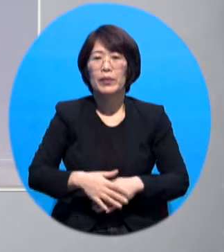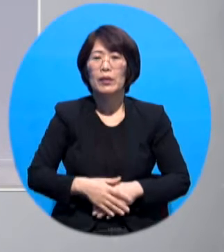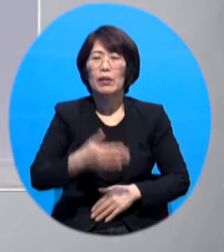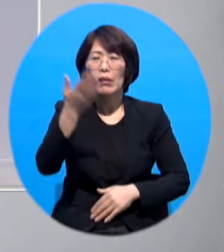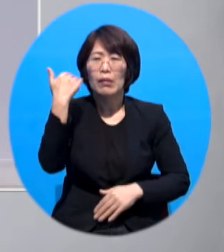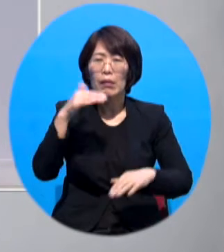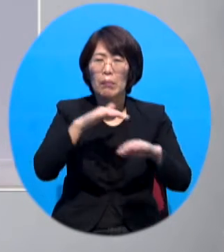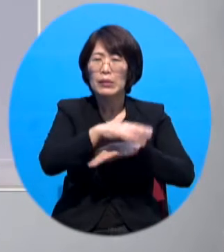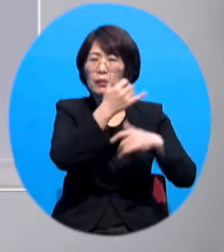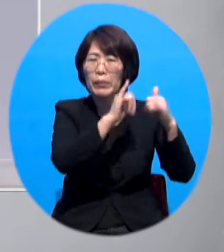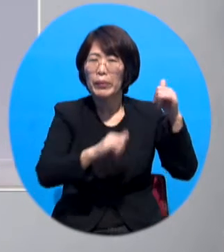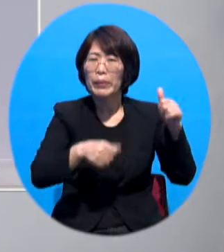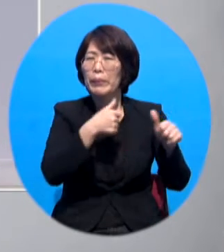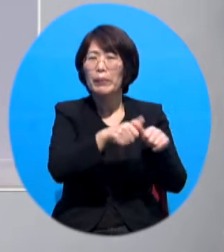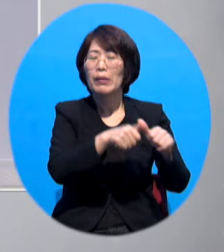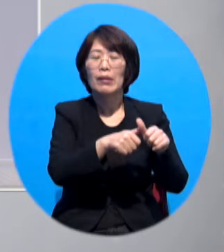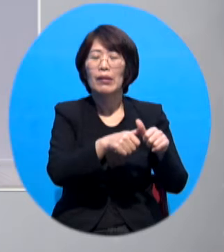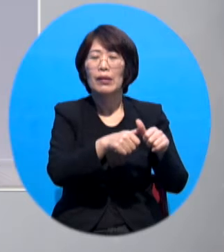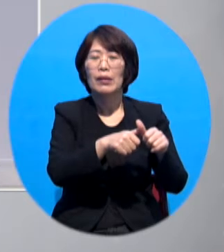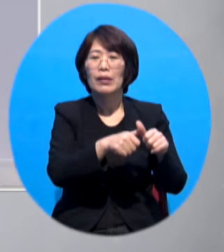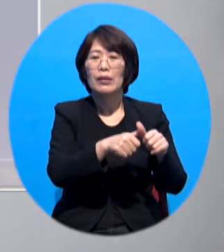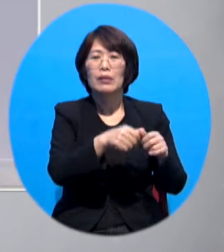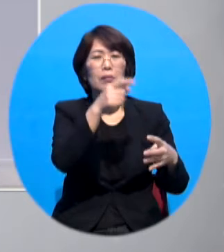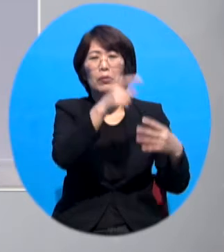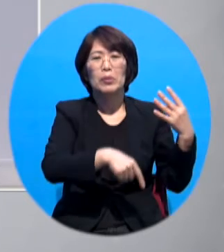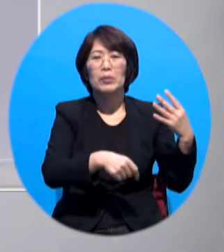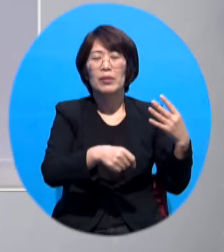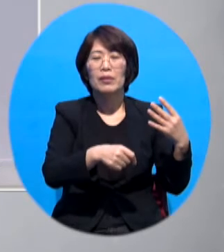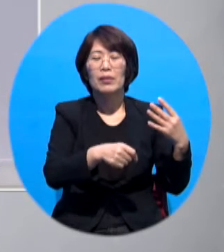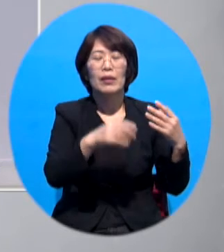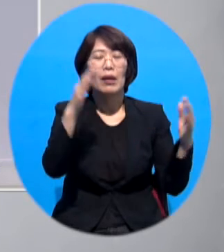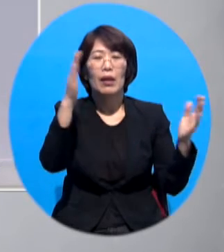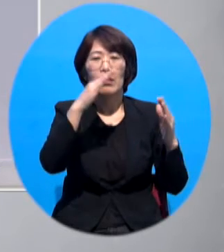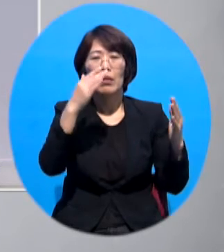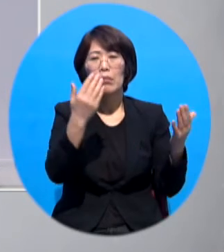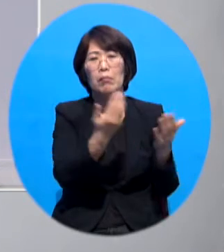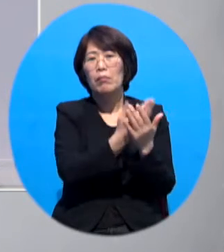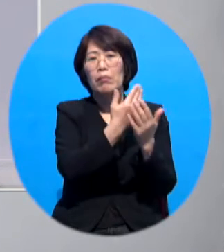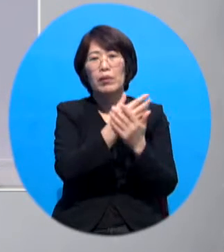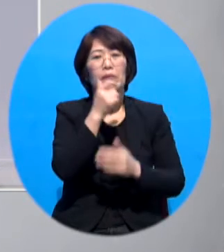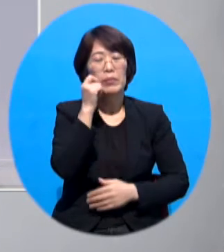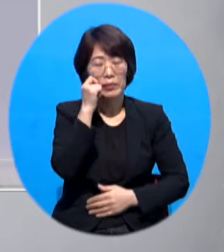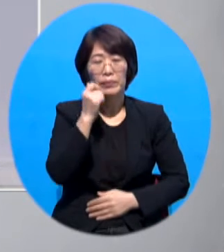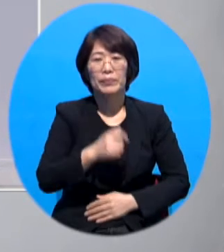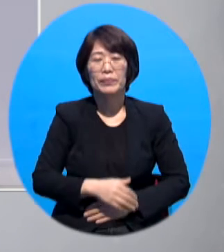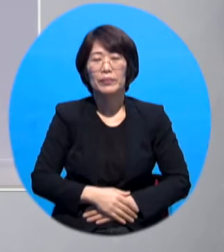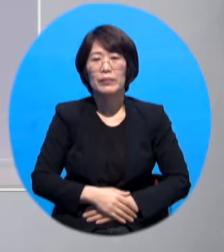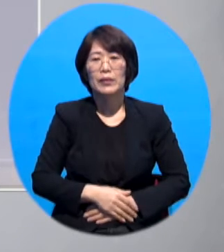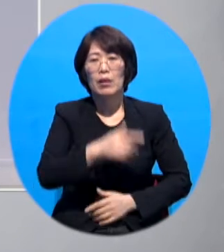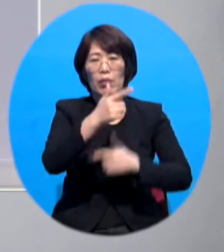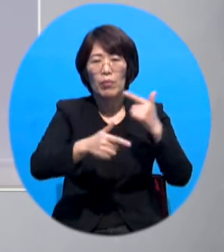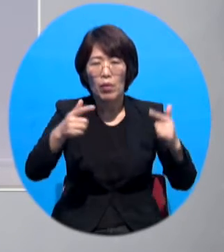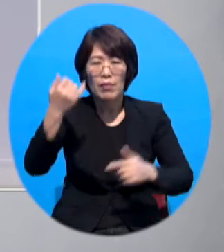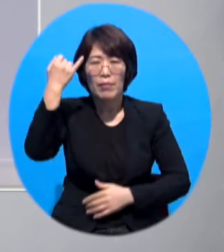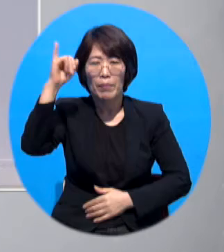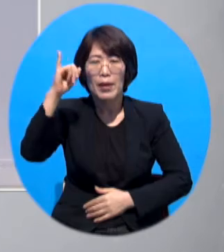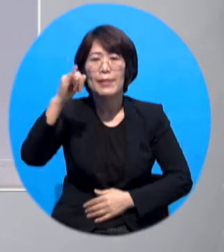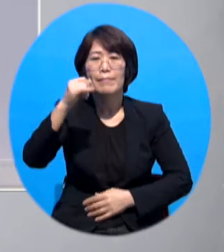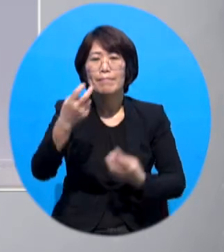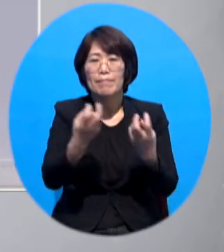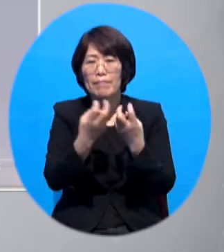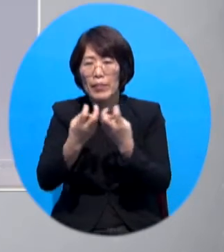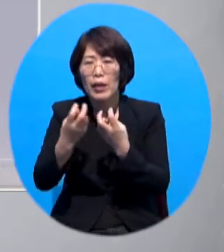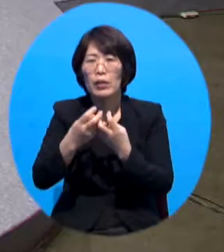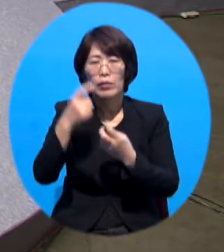훈육 중심의 예 그런 프로그램으로는 우리 애들 올바른 인성 키워낼 수 없습니다 다양하고 창의적인 방안이